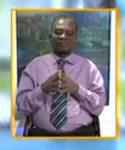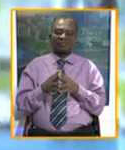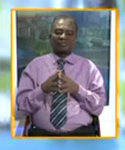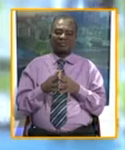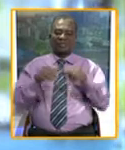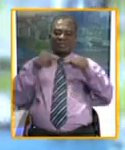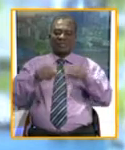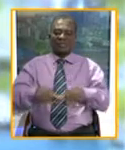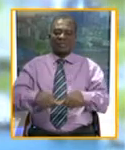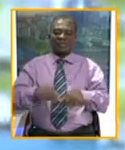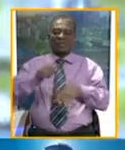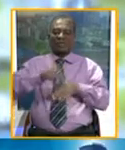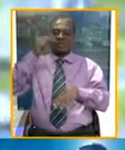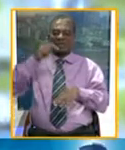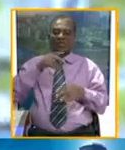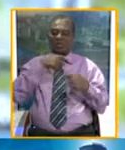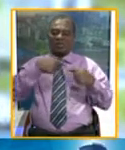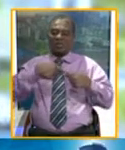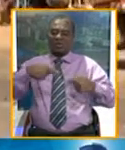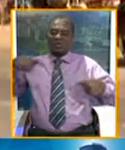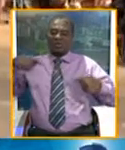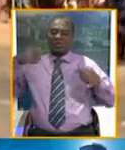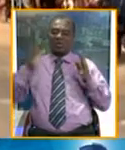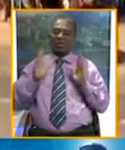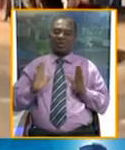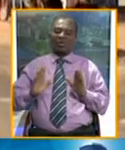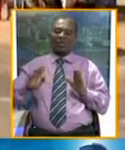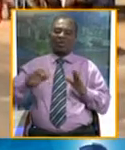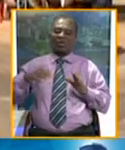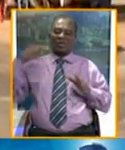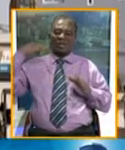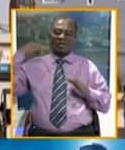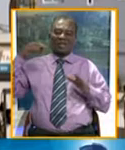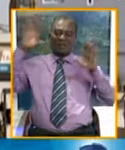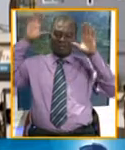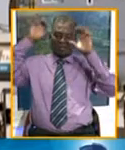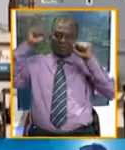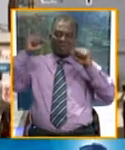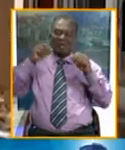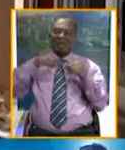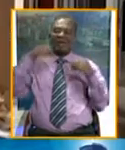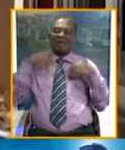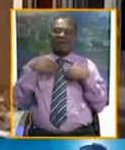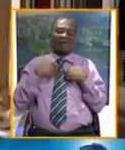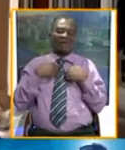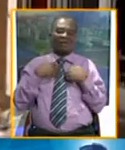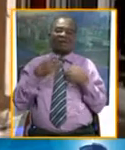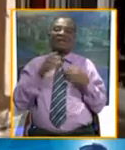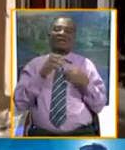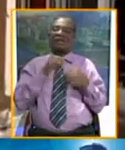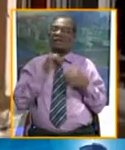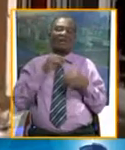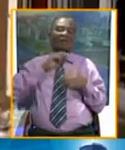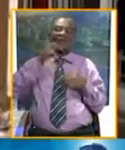Restons au Niger où l'opposant Mamane Ousmane, candidat à la présidentielle, a contesté hier lors d'une conférence de presse le